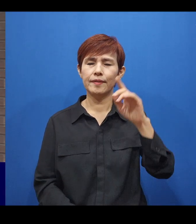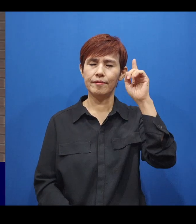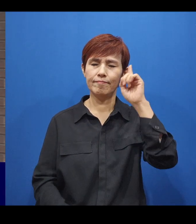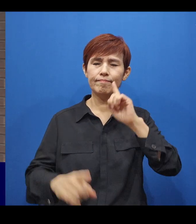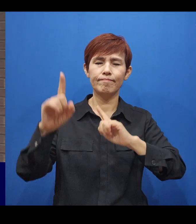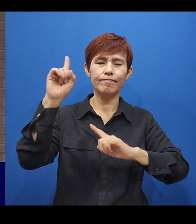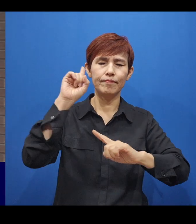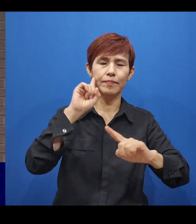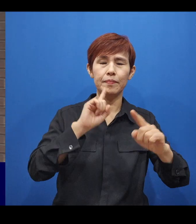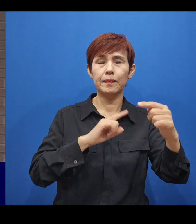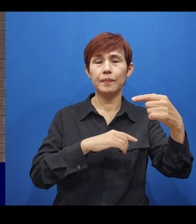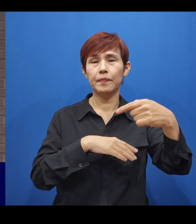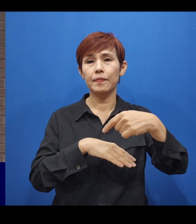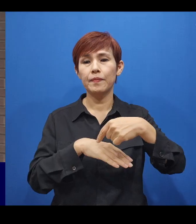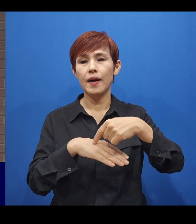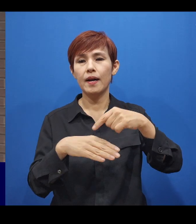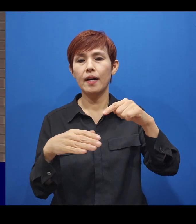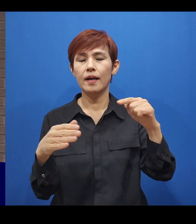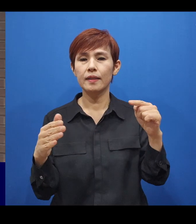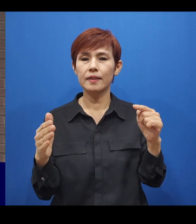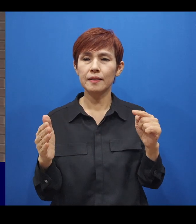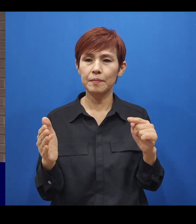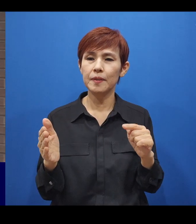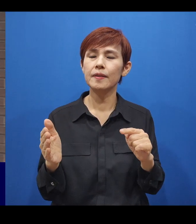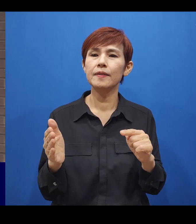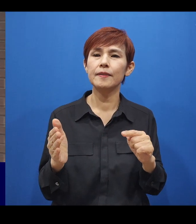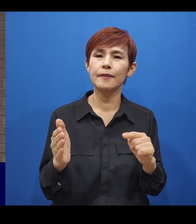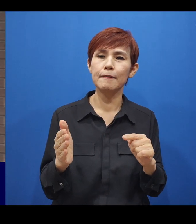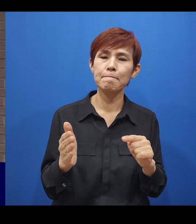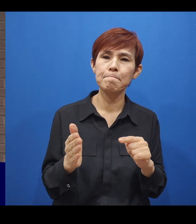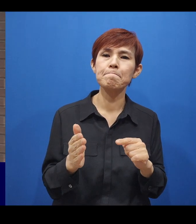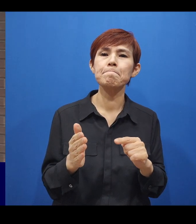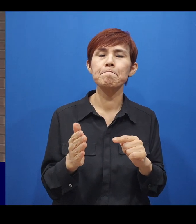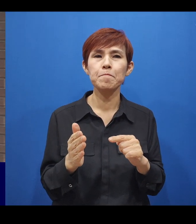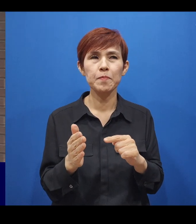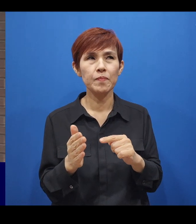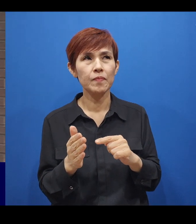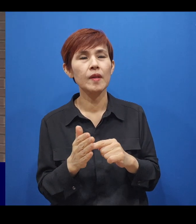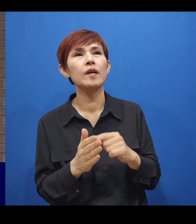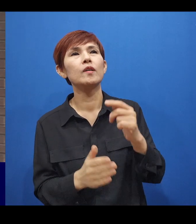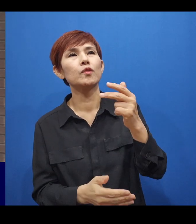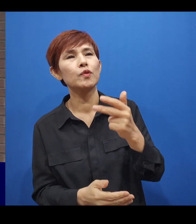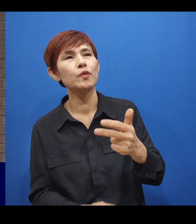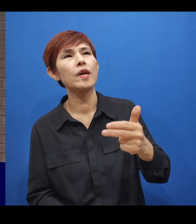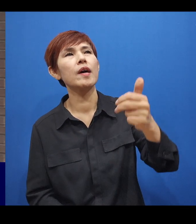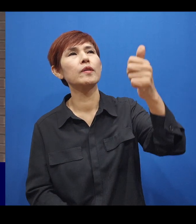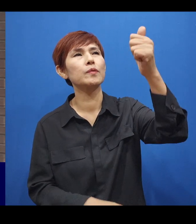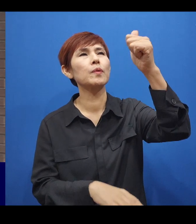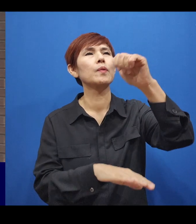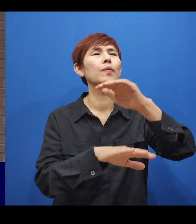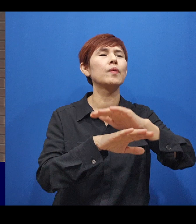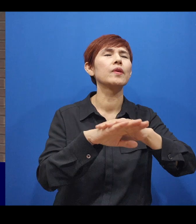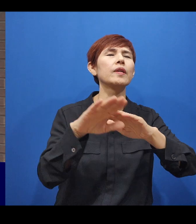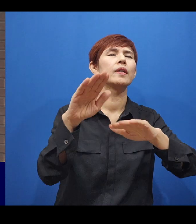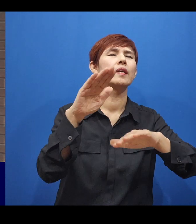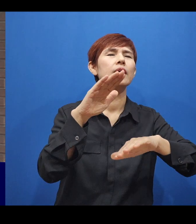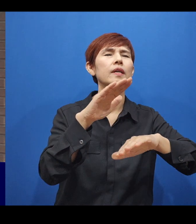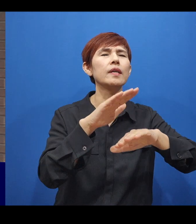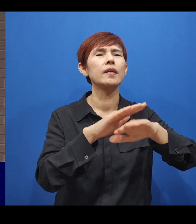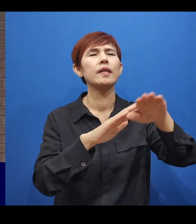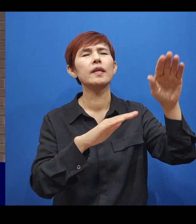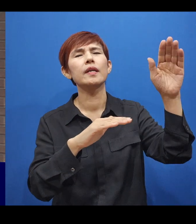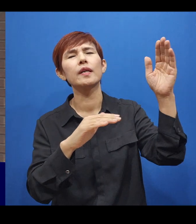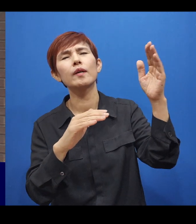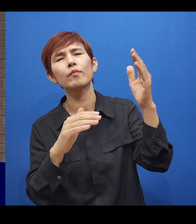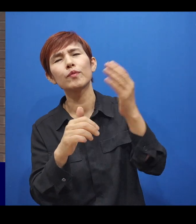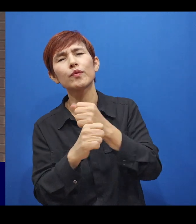상한 우리의 마음 한 번 더 할까요? 주의 손이 붙드시네, 주의 손이